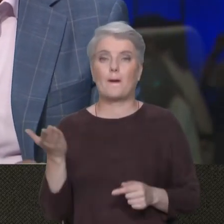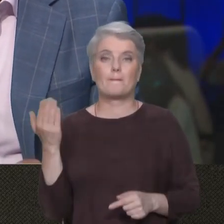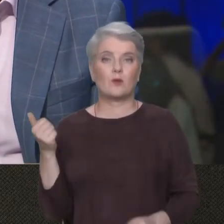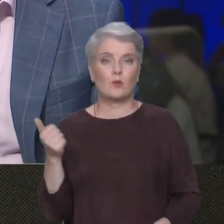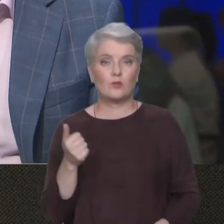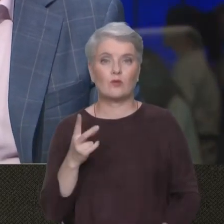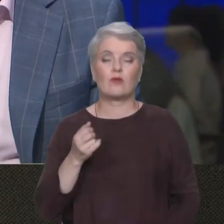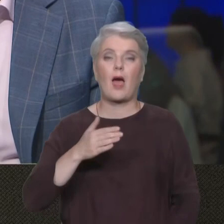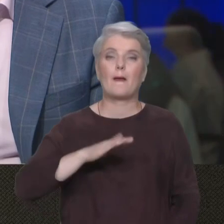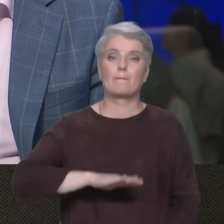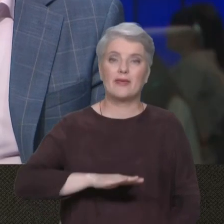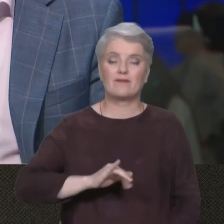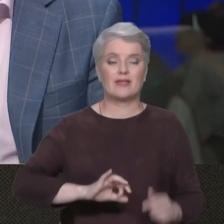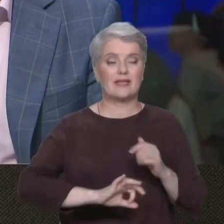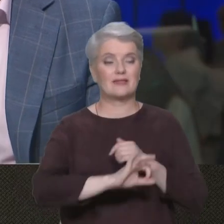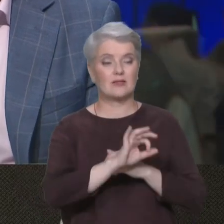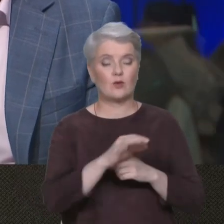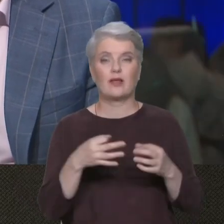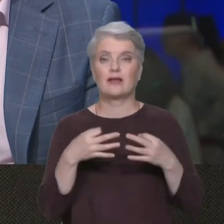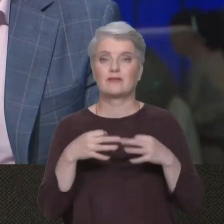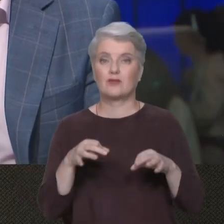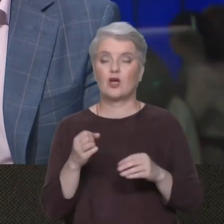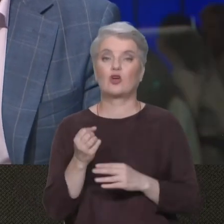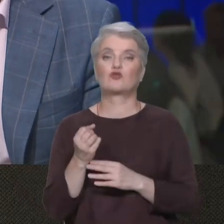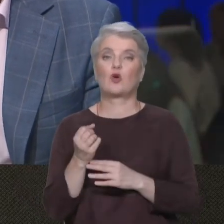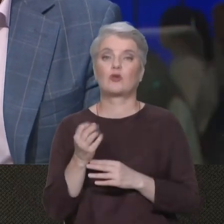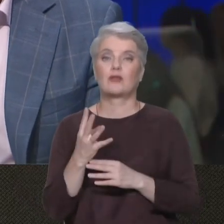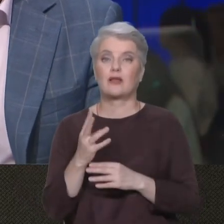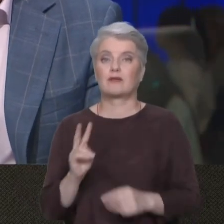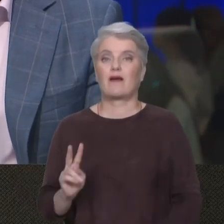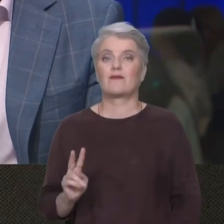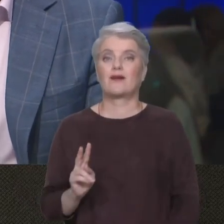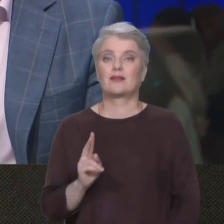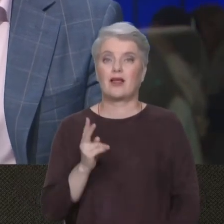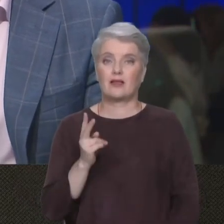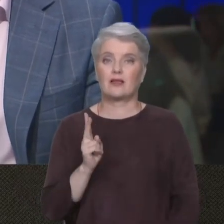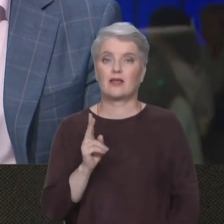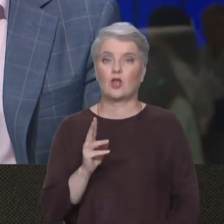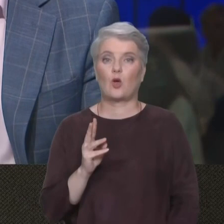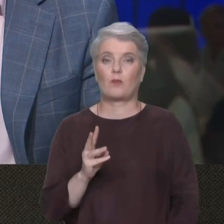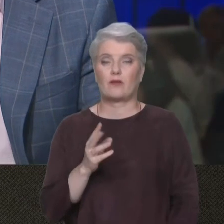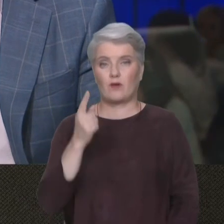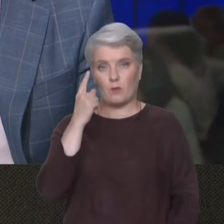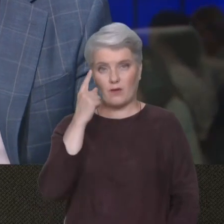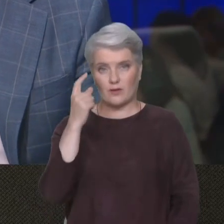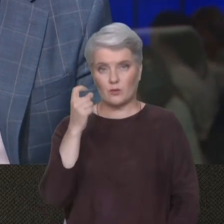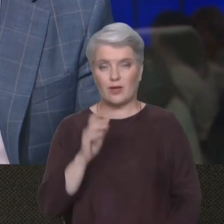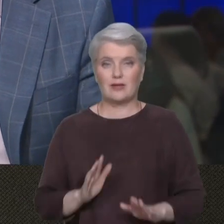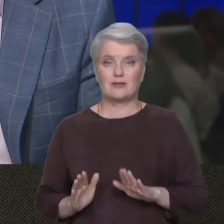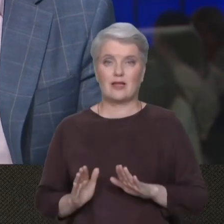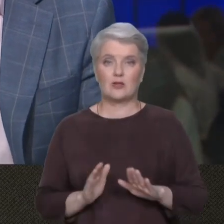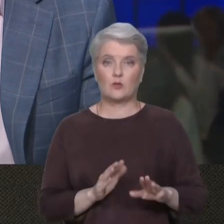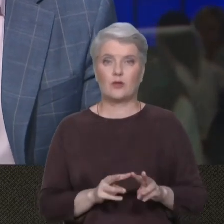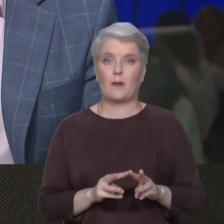та сході вдалося звільнити 14 квадратних кілометрів. Про це в ефірі телемарафону повідомила заступник міністра